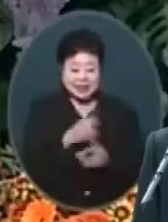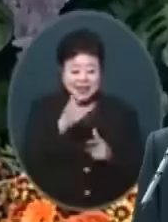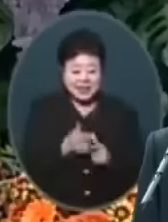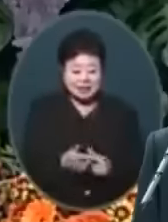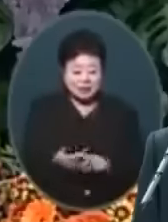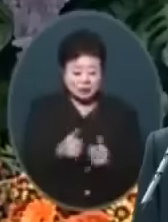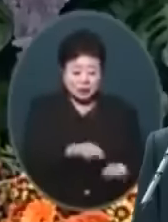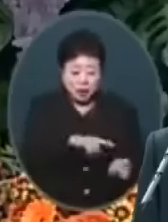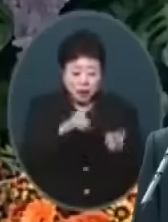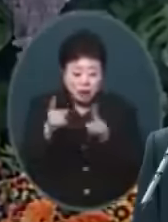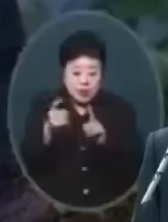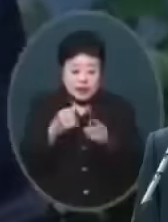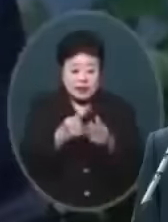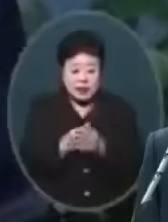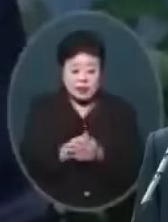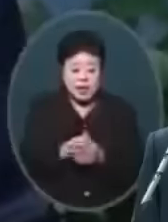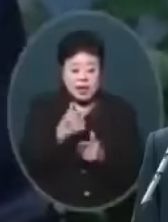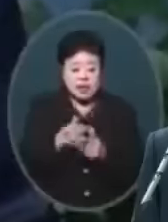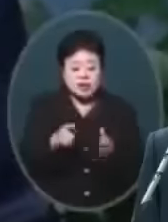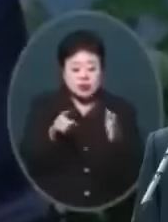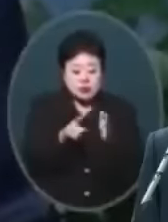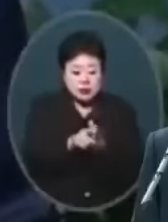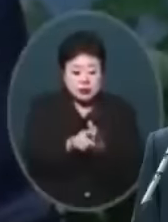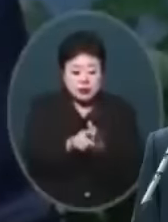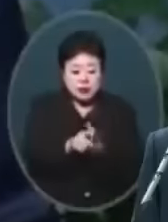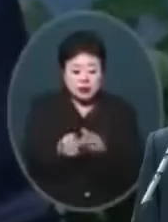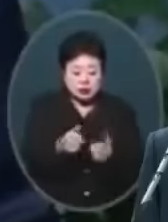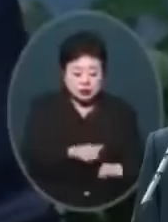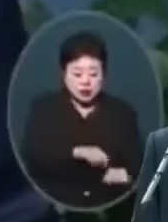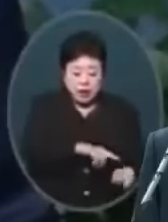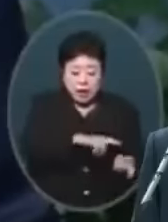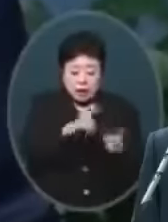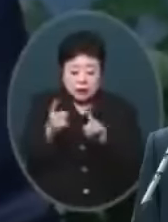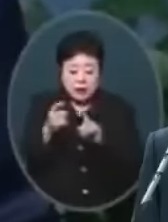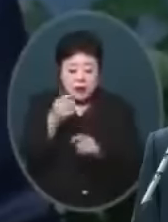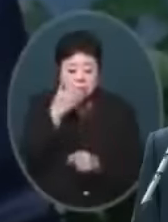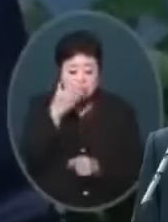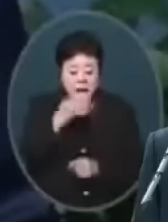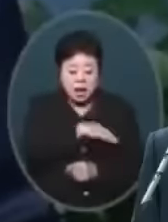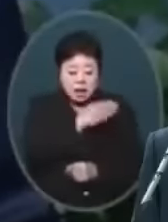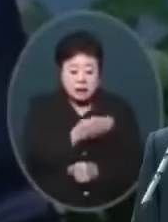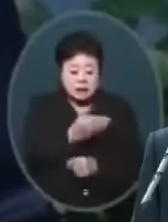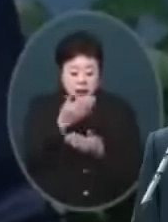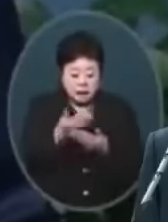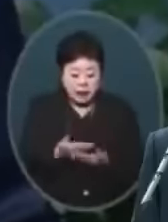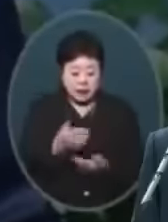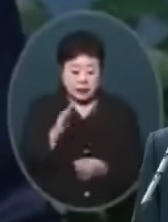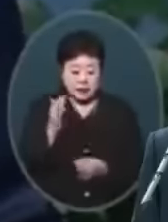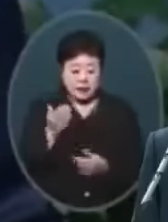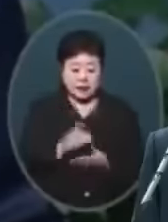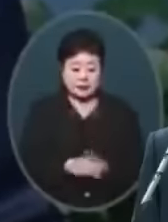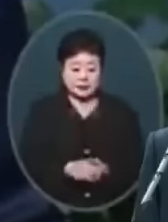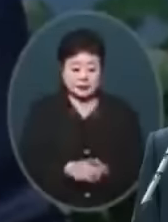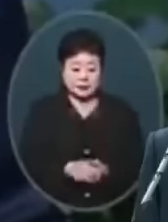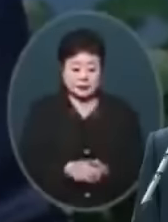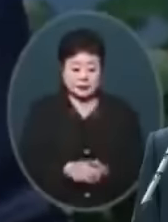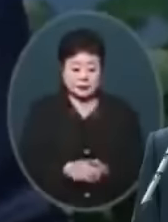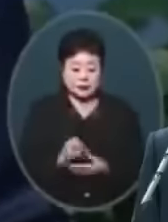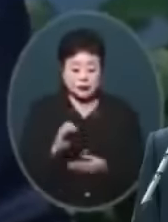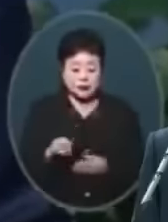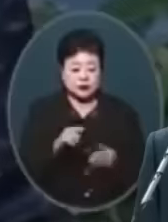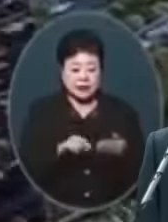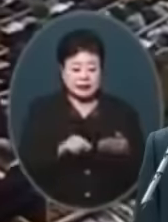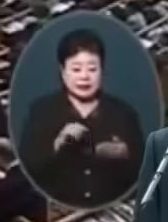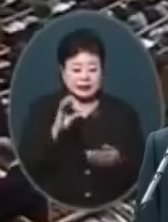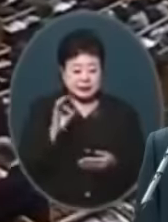예수님 죽었다가 부활하심으로 예수님을 믿음으로 죽었다가 사는 능력을 여러분 누리게 되는 것입니다. 고린도후서